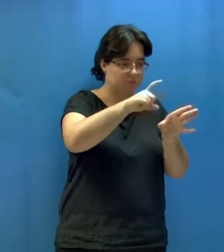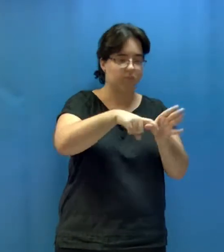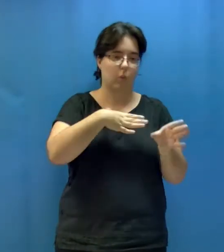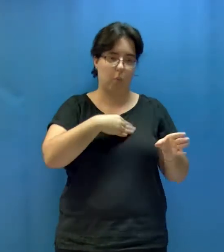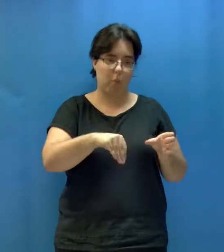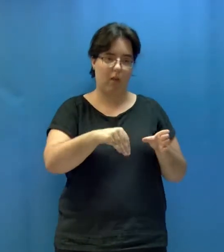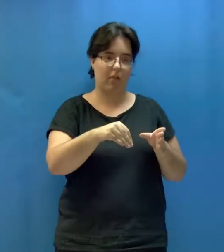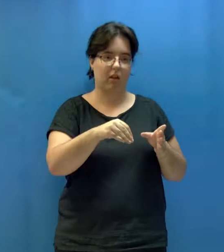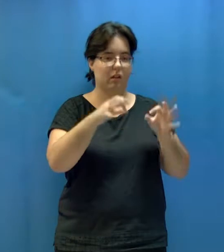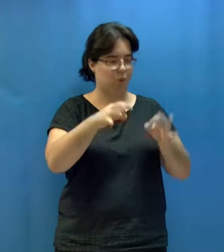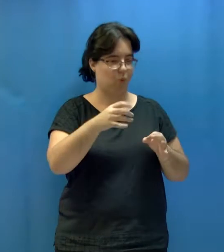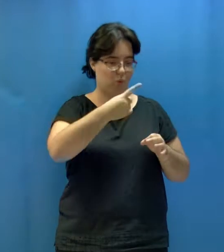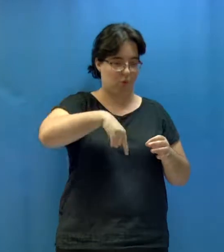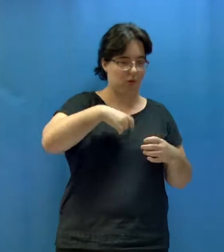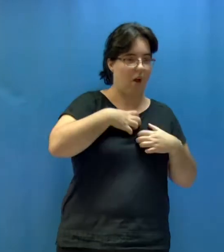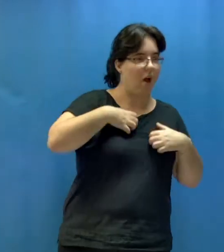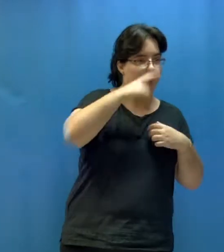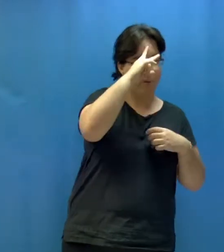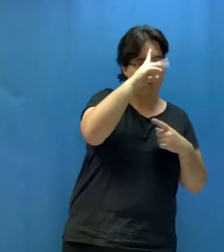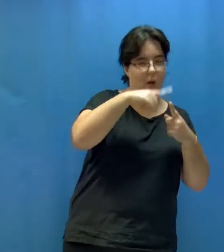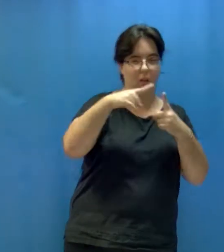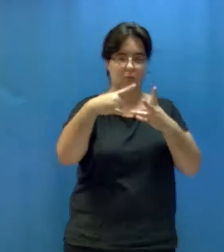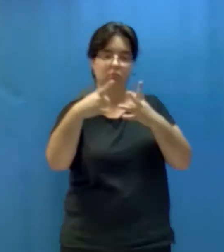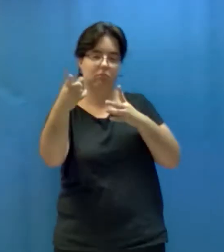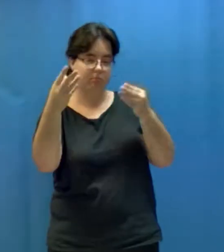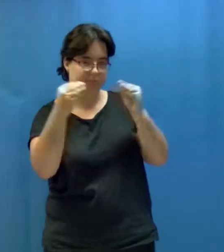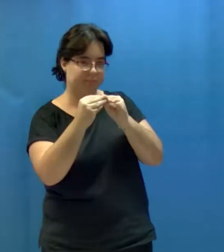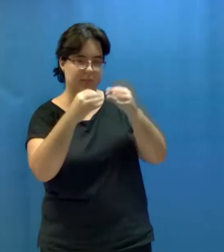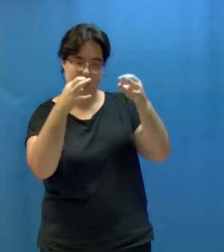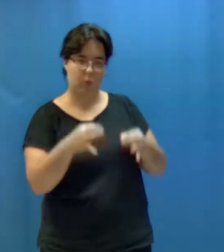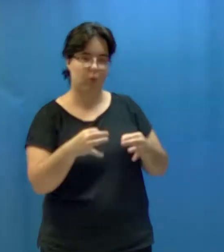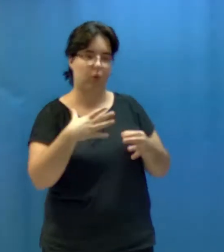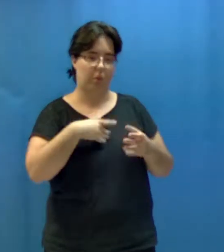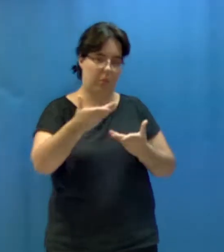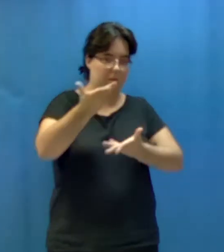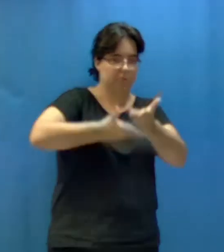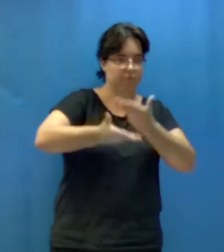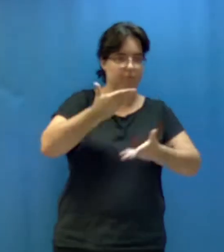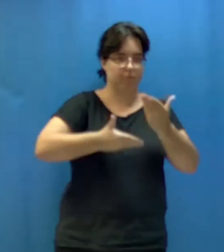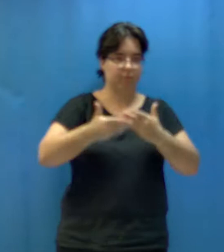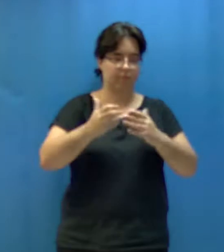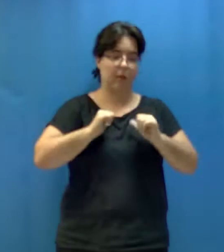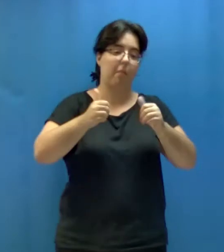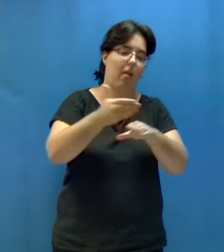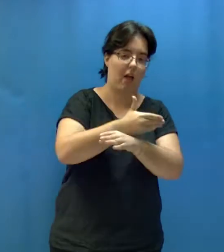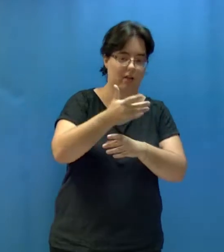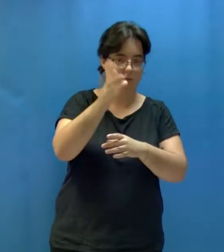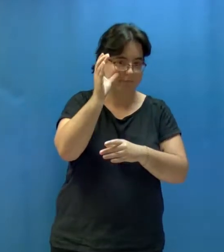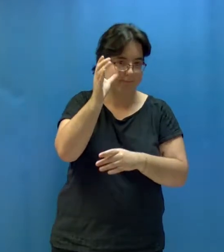moltes de les nostres inquietuds i si no volem que simplement el nou Consell nasca ja caduc abans de començar a caminar. Moltes gràcies.